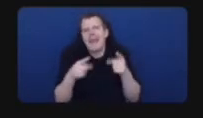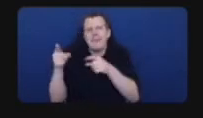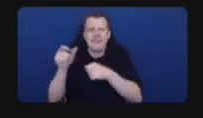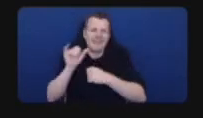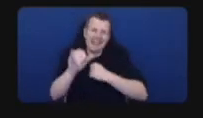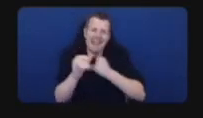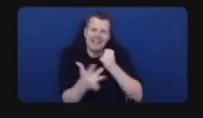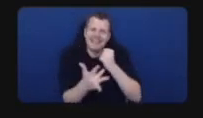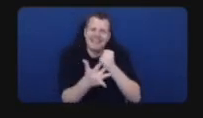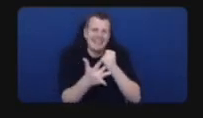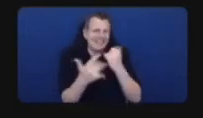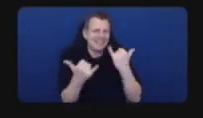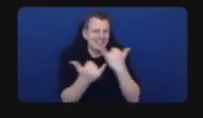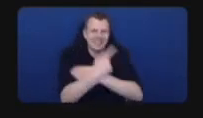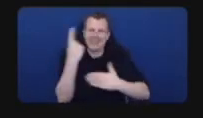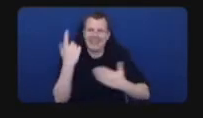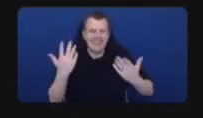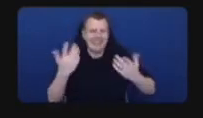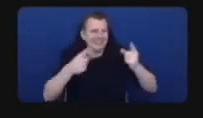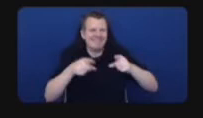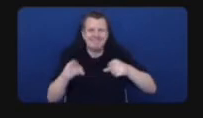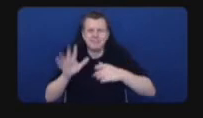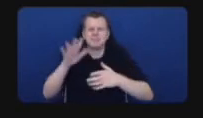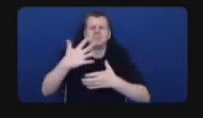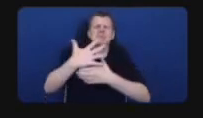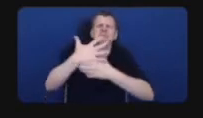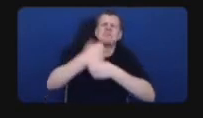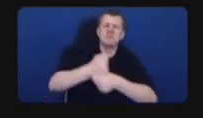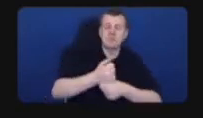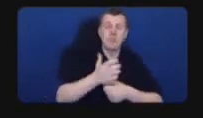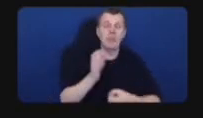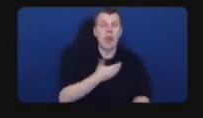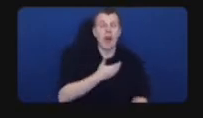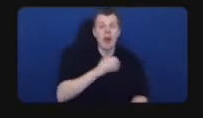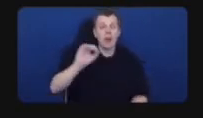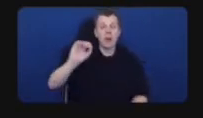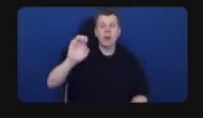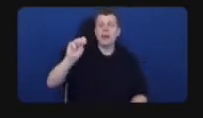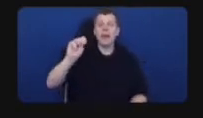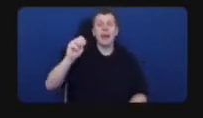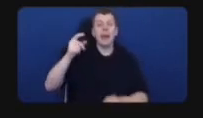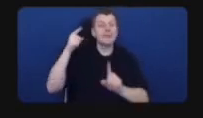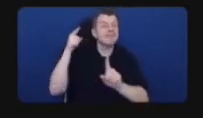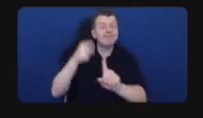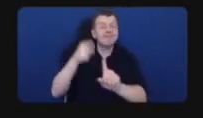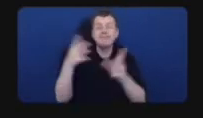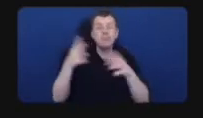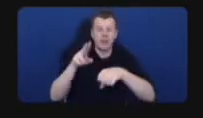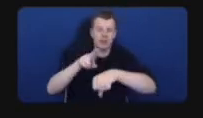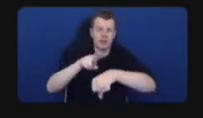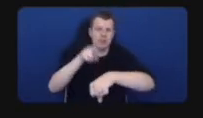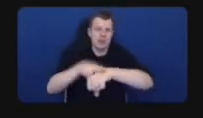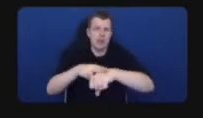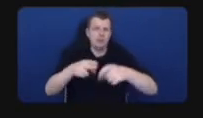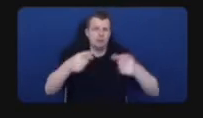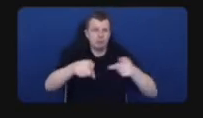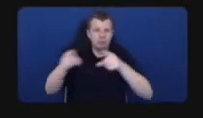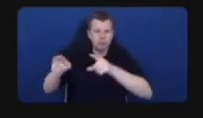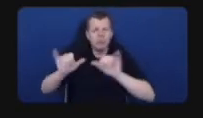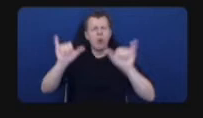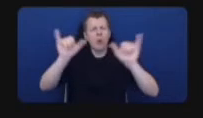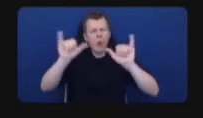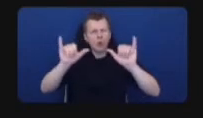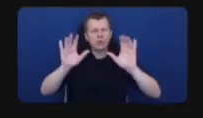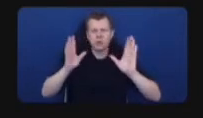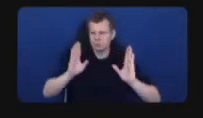Technology. So again, just a 技术方面有时候是有这方面的误差。好。刚才说到的，我们最担心